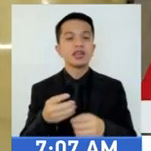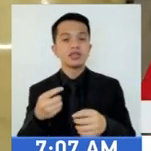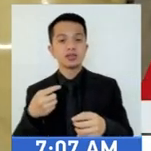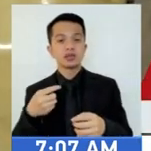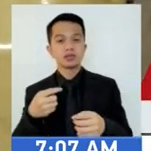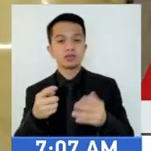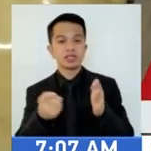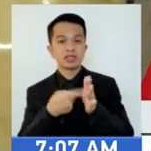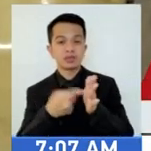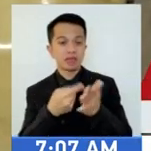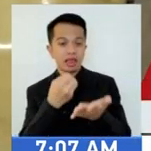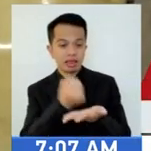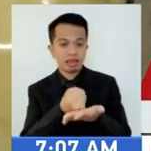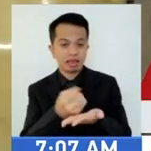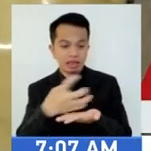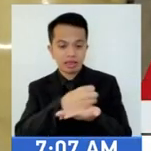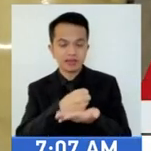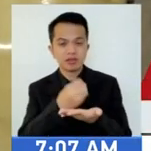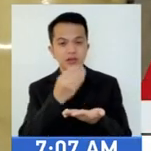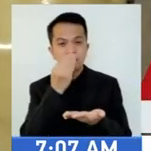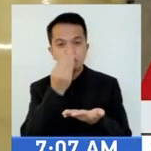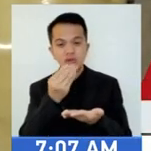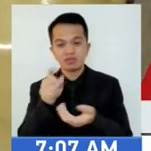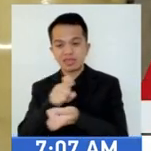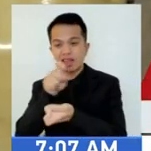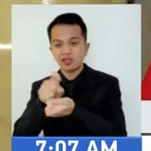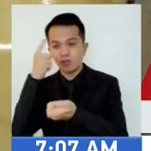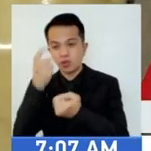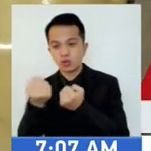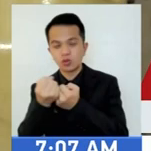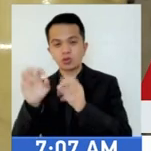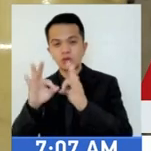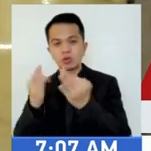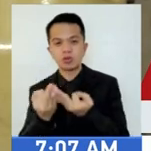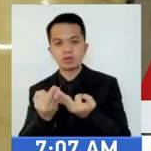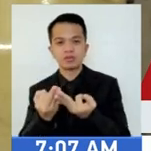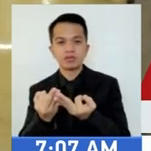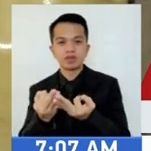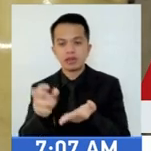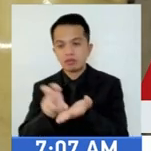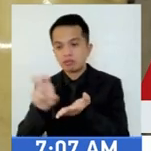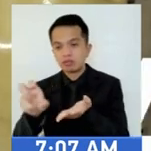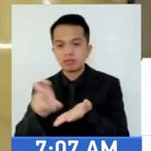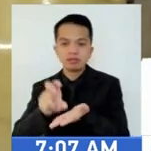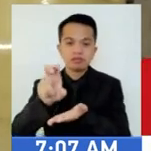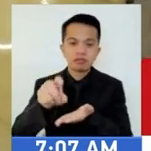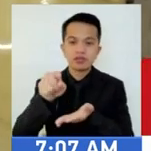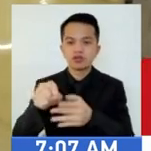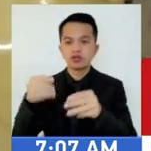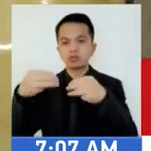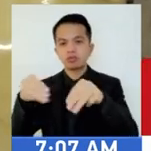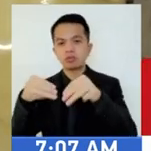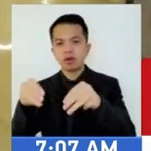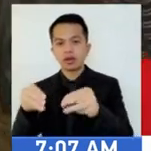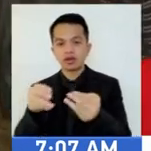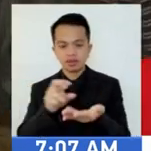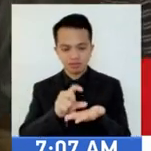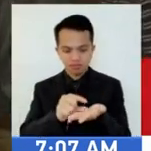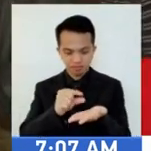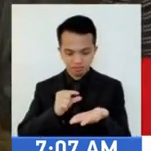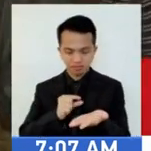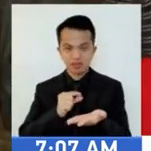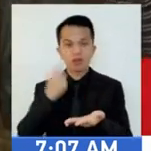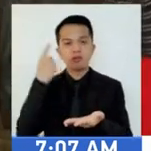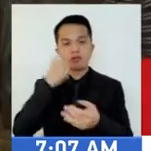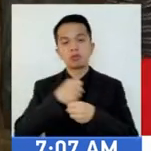Isakto lang pambaon ng apo. Tapos yung pamalengke sa hapon. May matira man, halos pangkape na lang sa umaga.